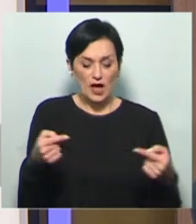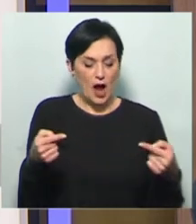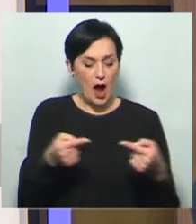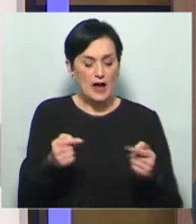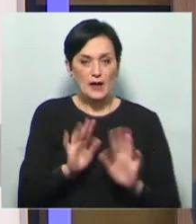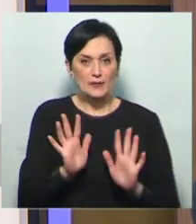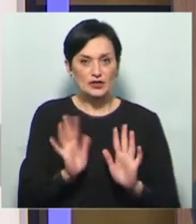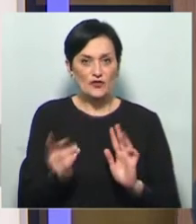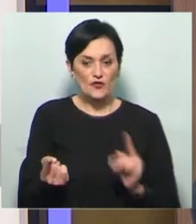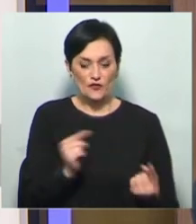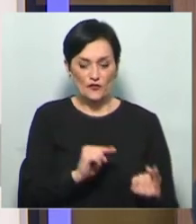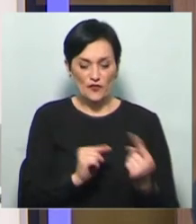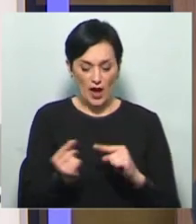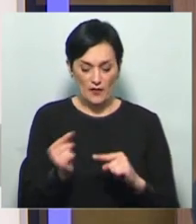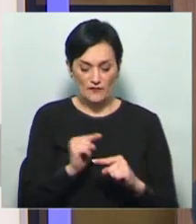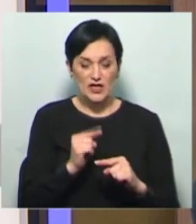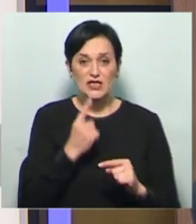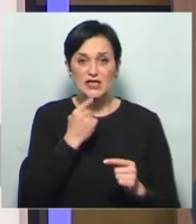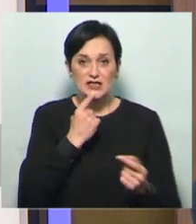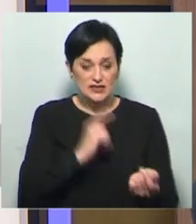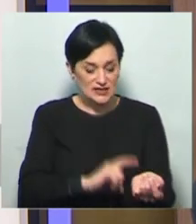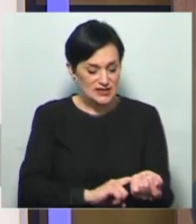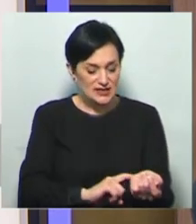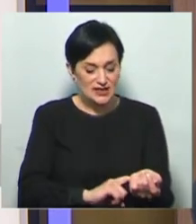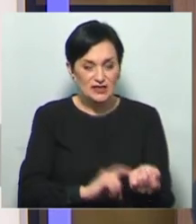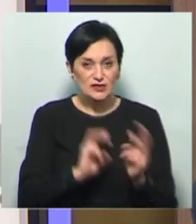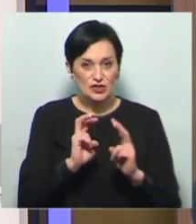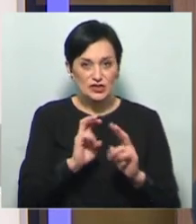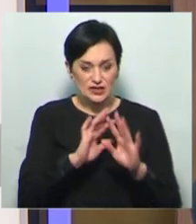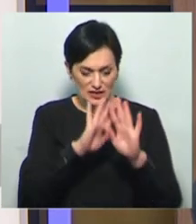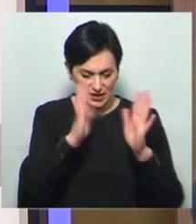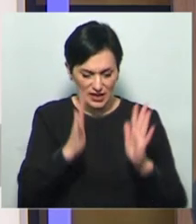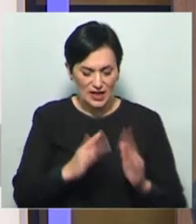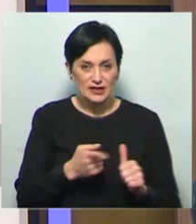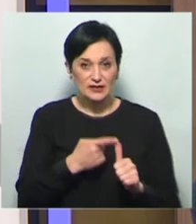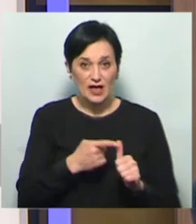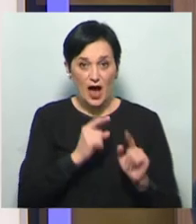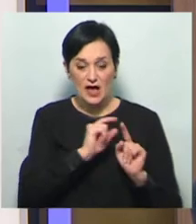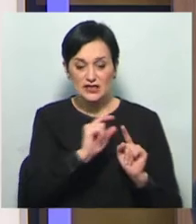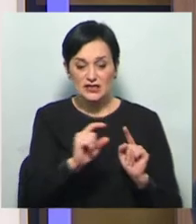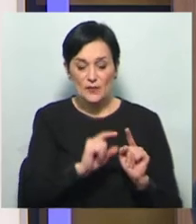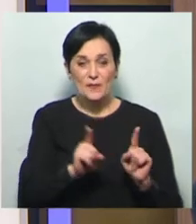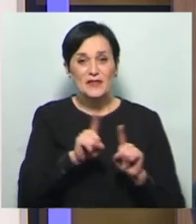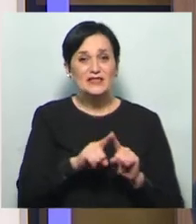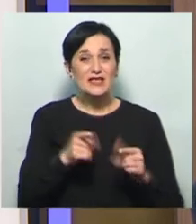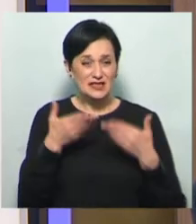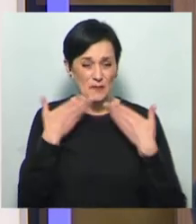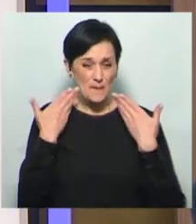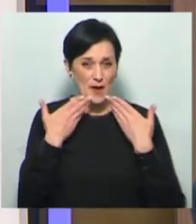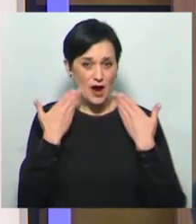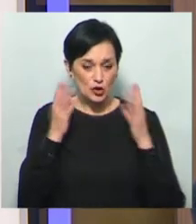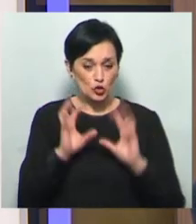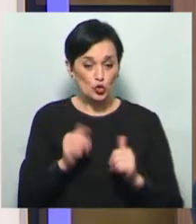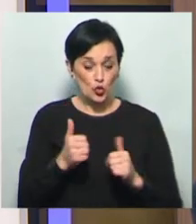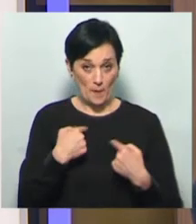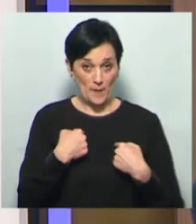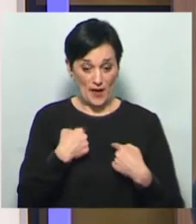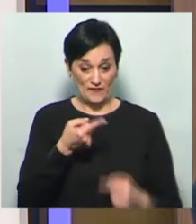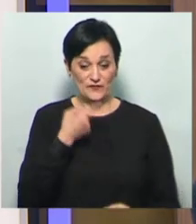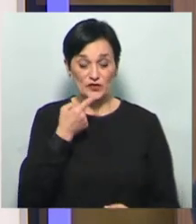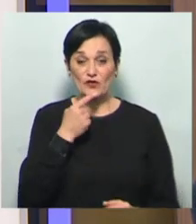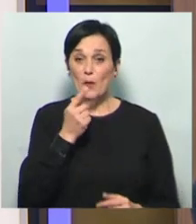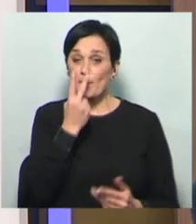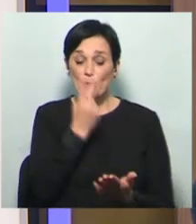თქვათ, და სისხლის შემადგენლობა და სისხლძარღვის დასახელება ისეთი მარტივი კანონზომიერებით, როგორც მე დავასახელე,